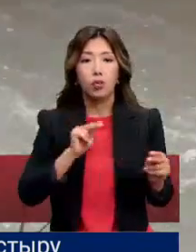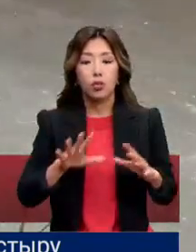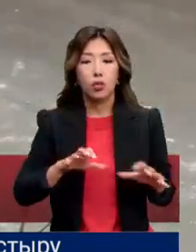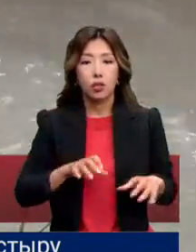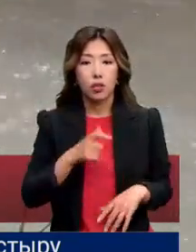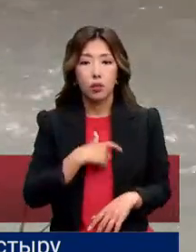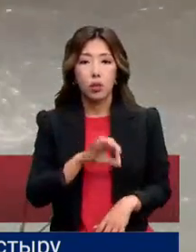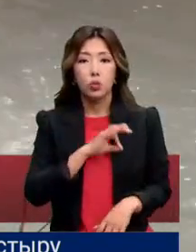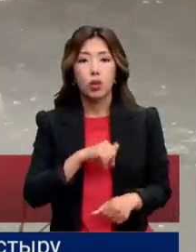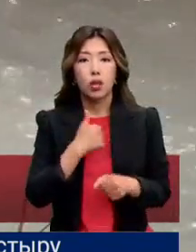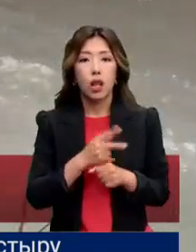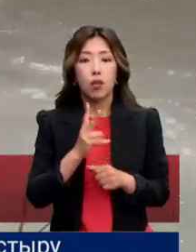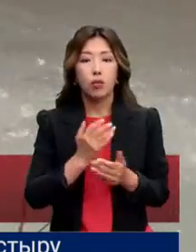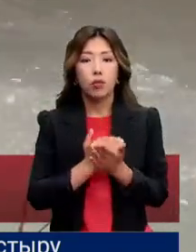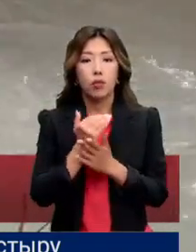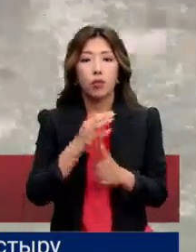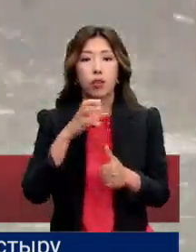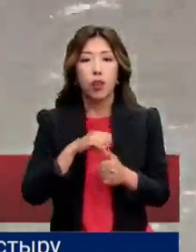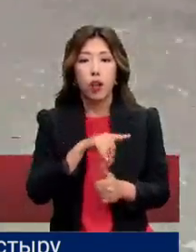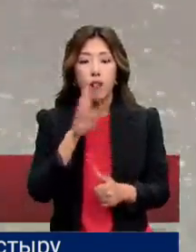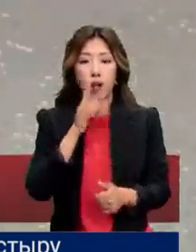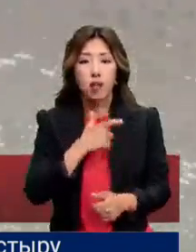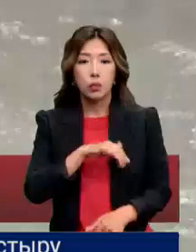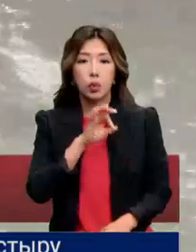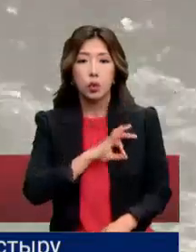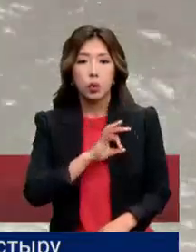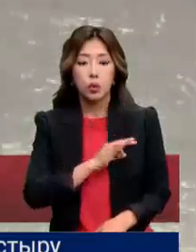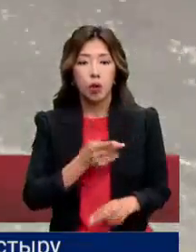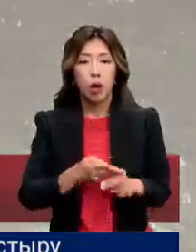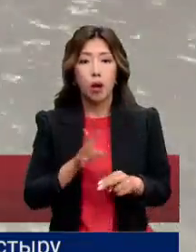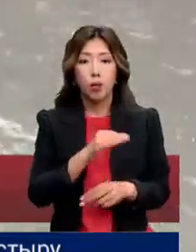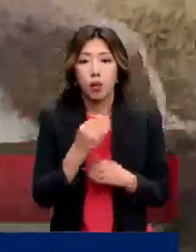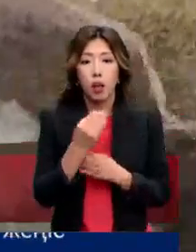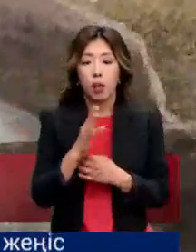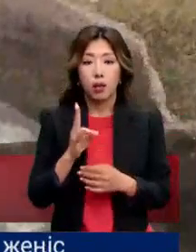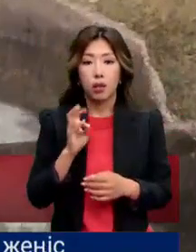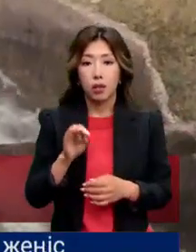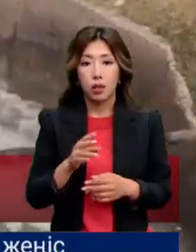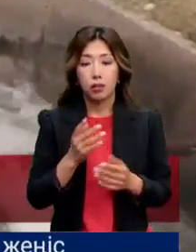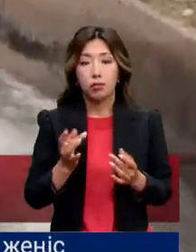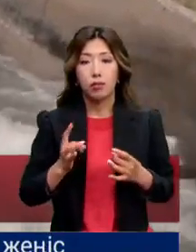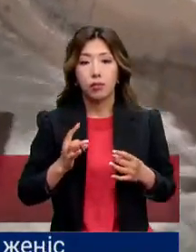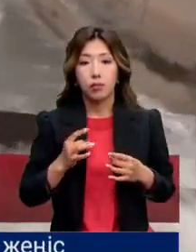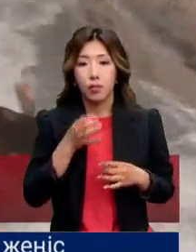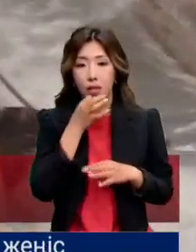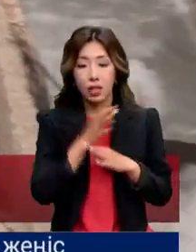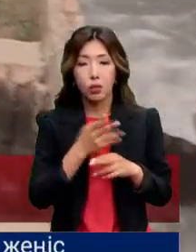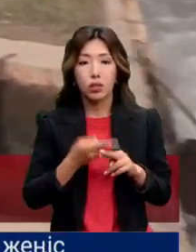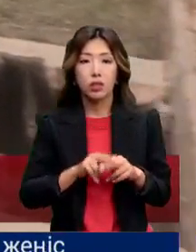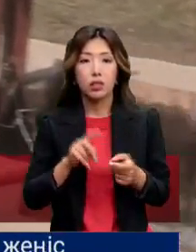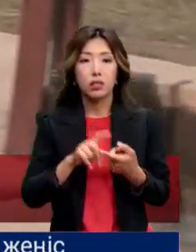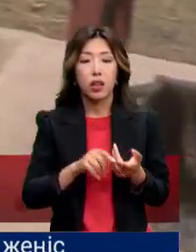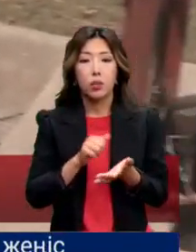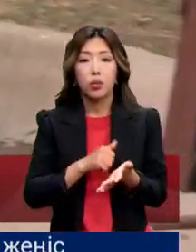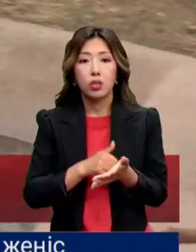интересов высокопоставленных земляков. Те обвинения отвергают и пеняют на погодные капризы. Беснежная зима, сухая весна и